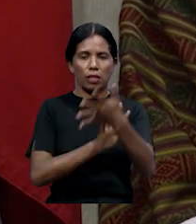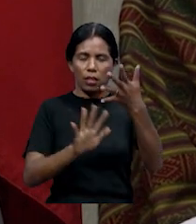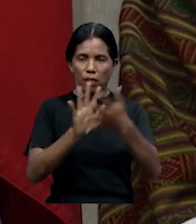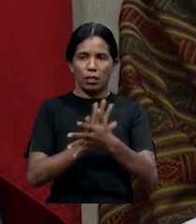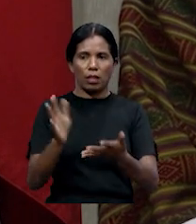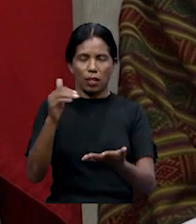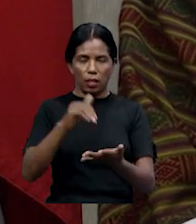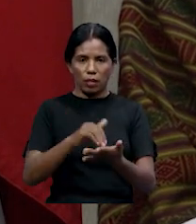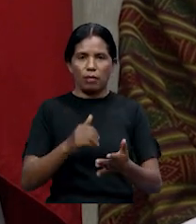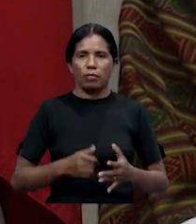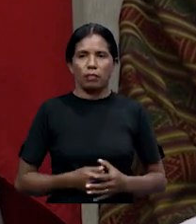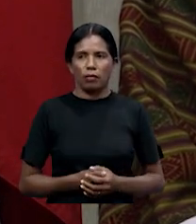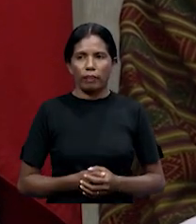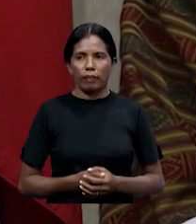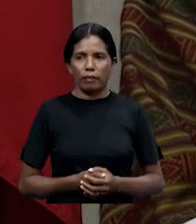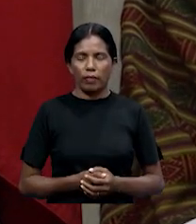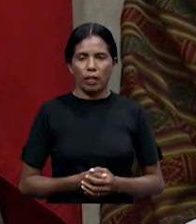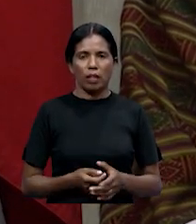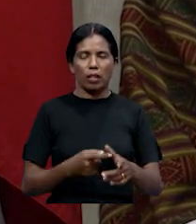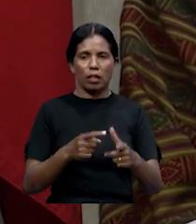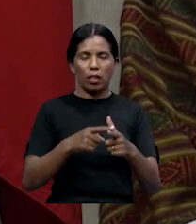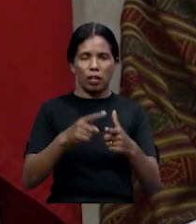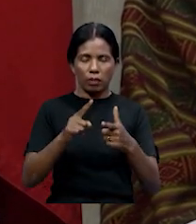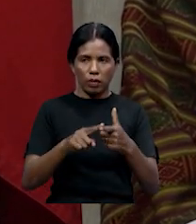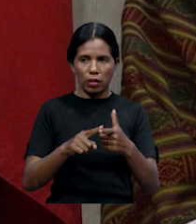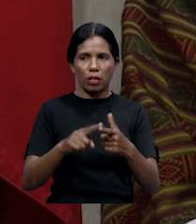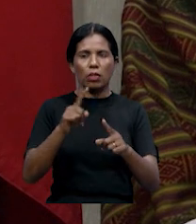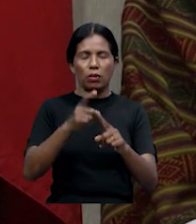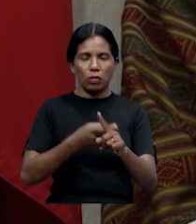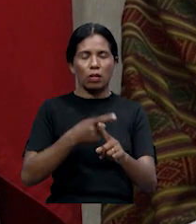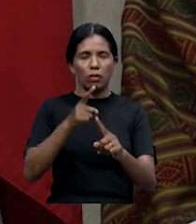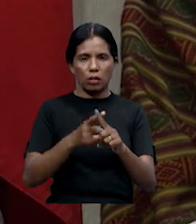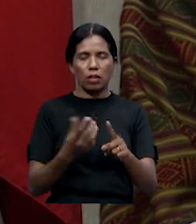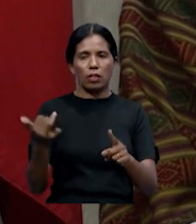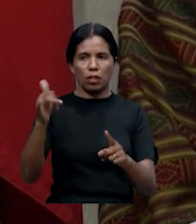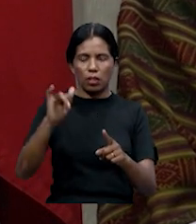bo perdana. Nebe depois de rutina mai fulafulan sir se iha